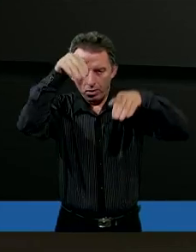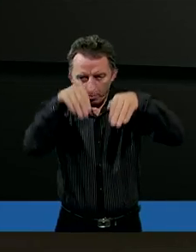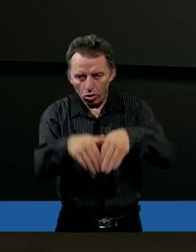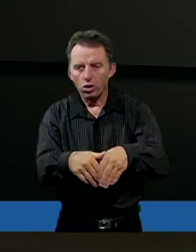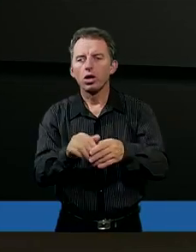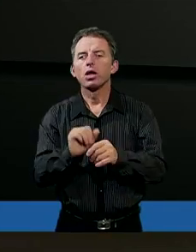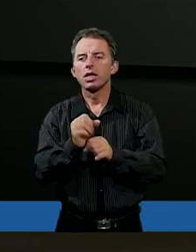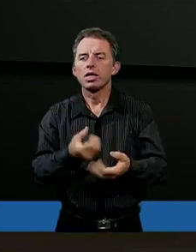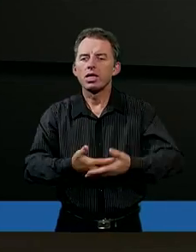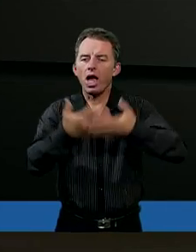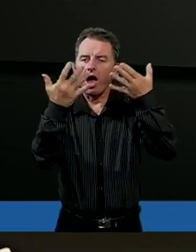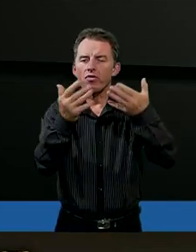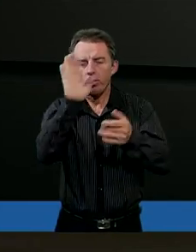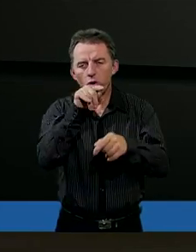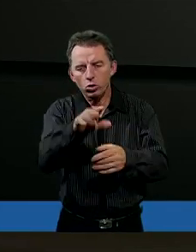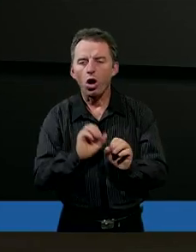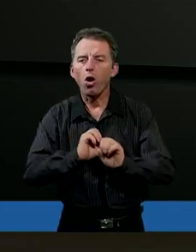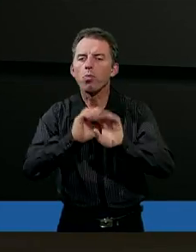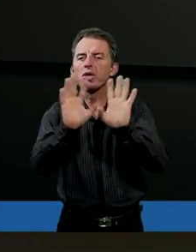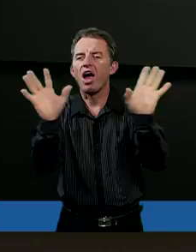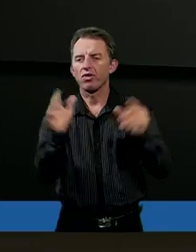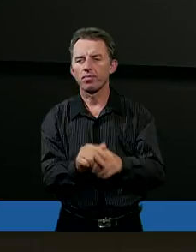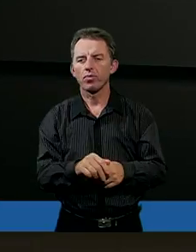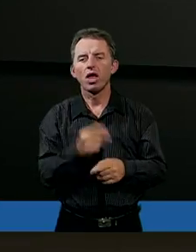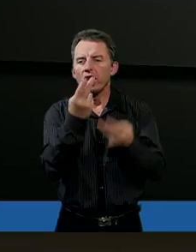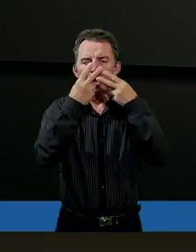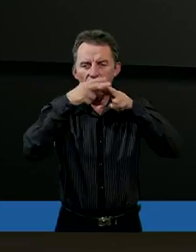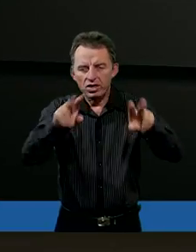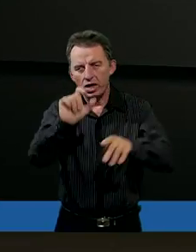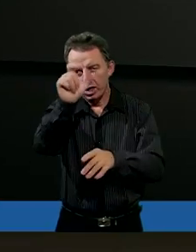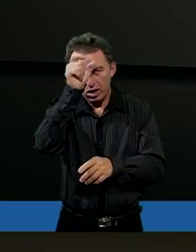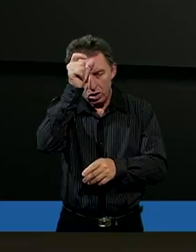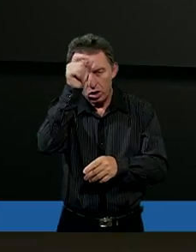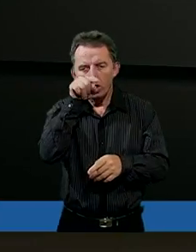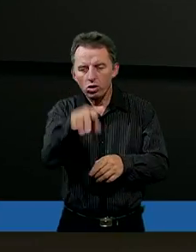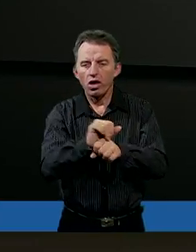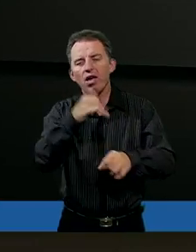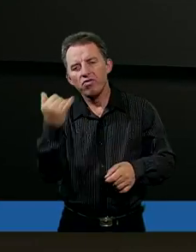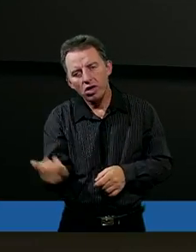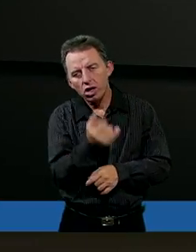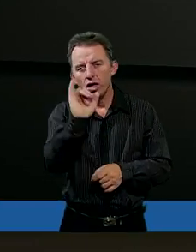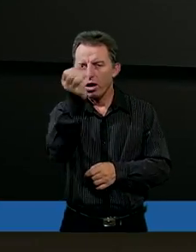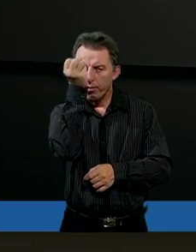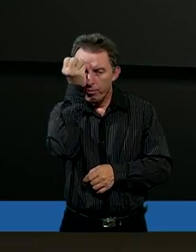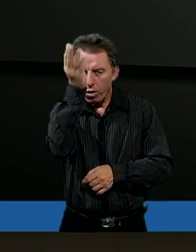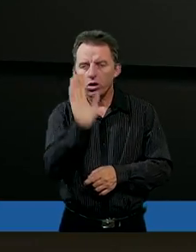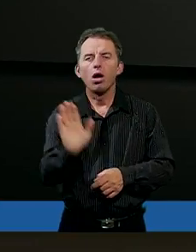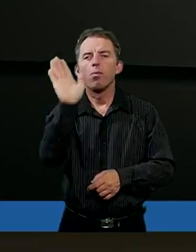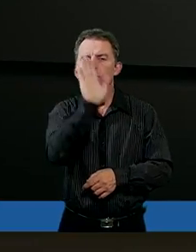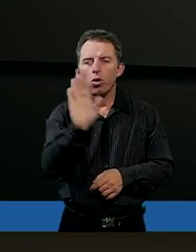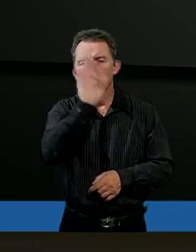dla nich jawne, gdyż Bóg im to objawił. Bo niewidzialna Jego istota, to jest wiekuista Jego moc i